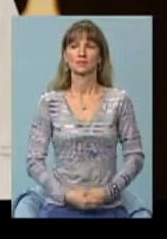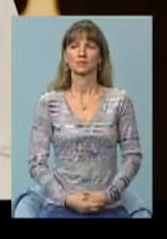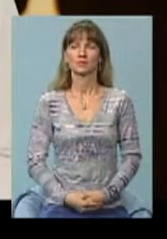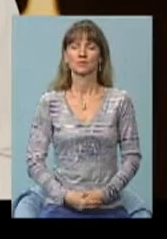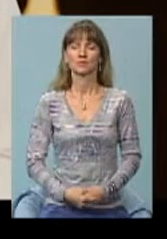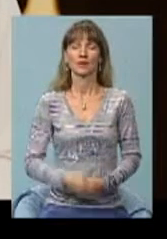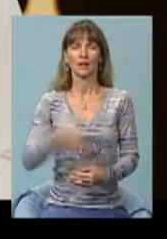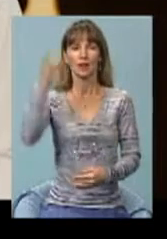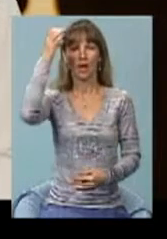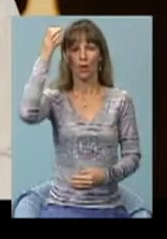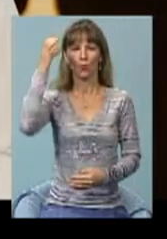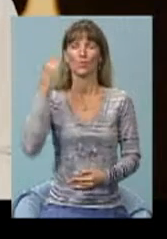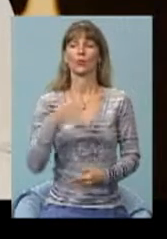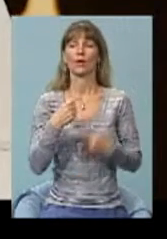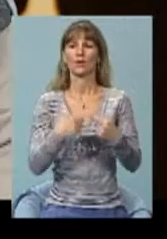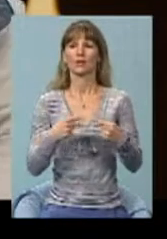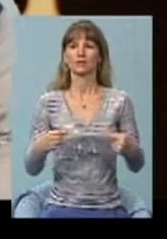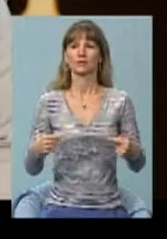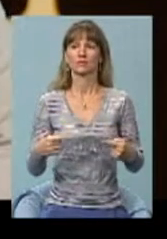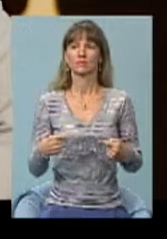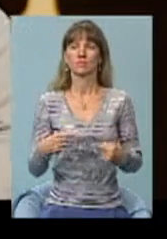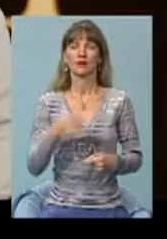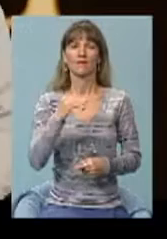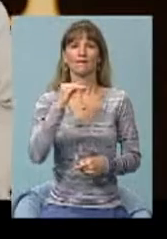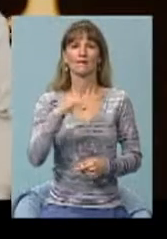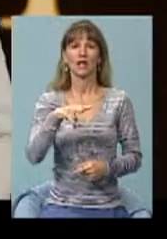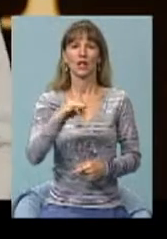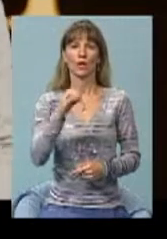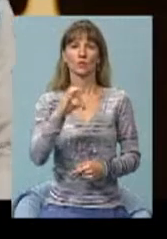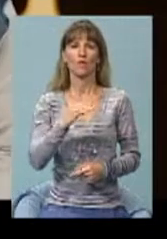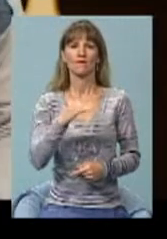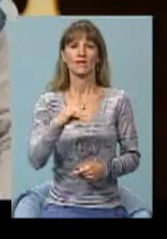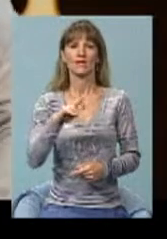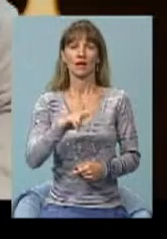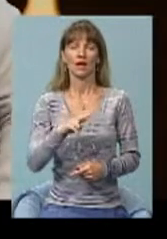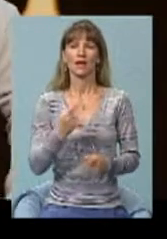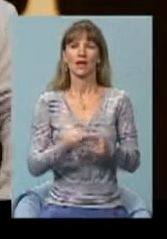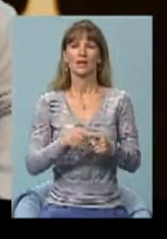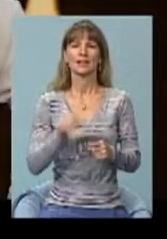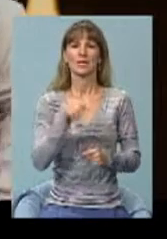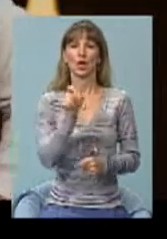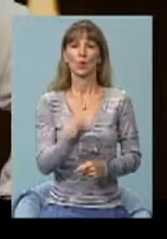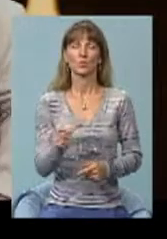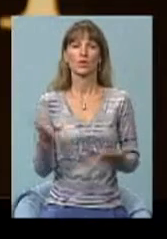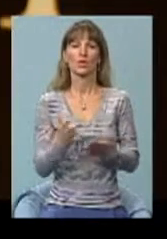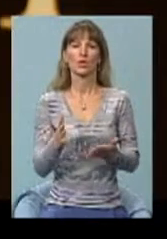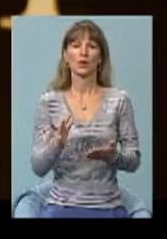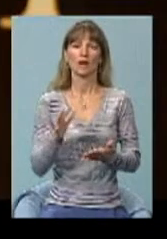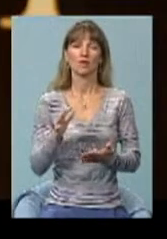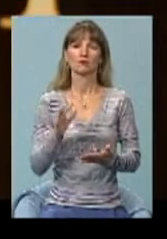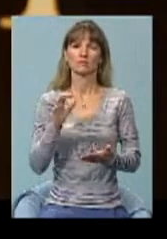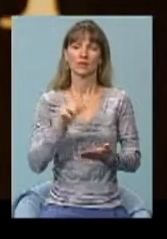придумують науку різну. Філософія – Это все люди занимаются.